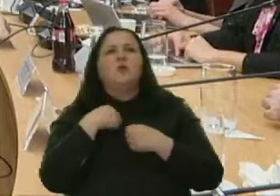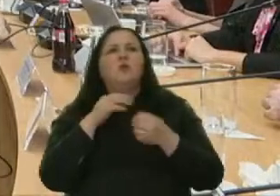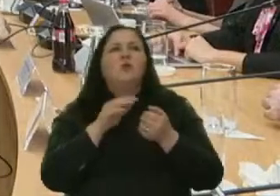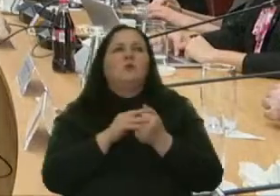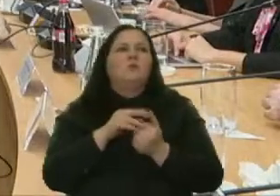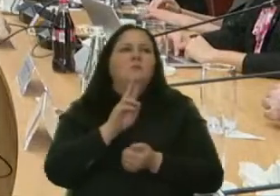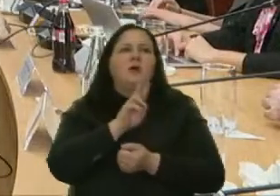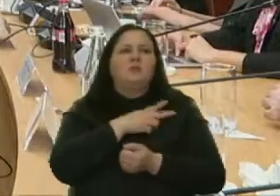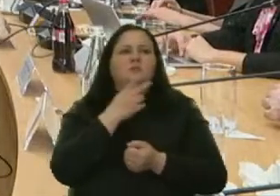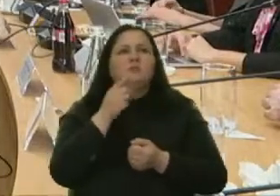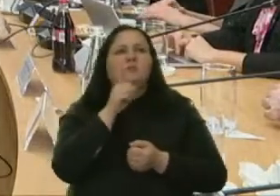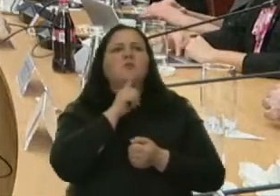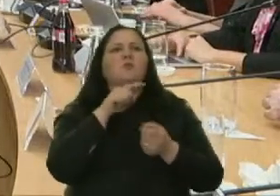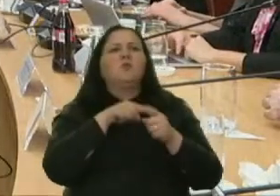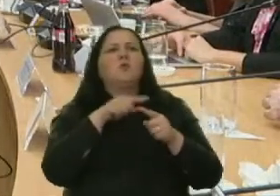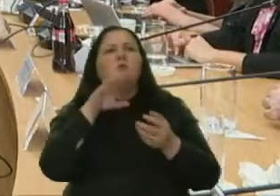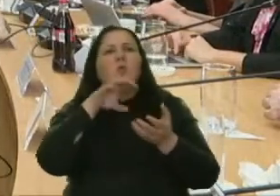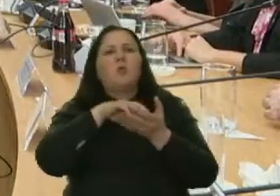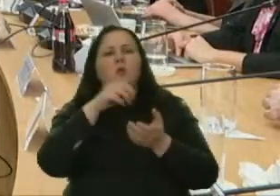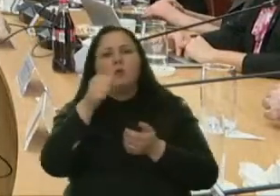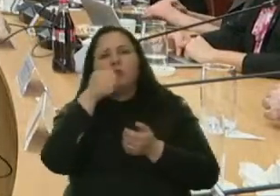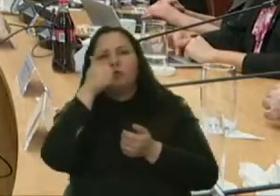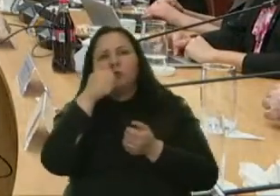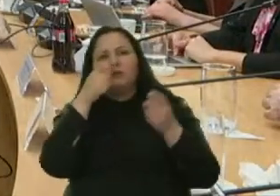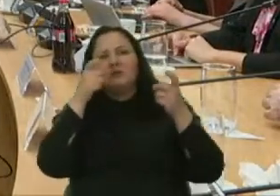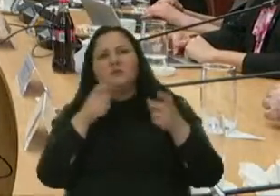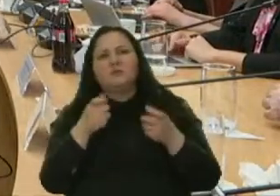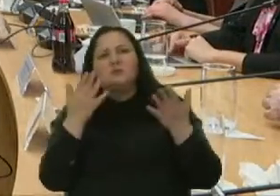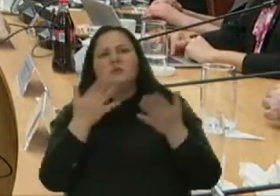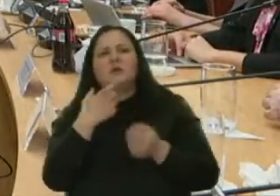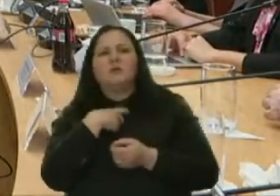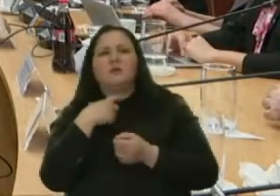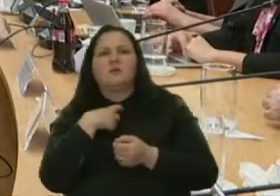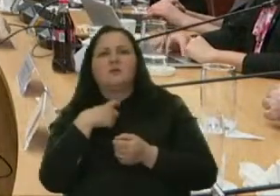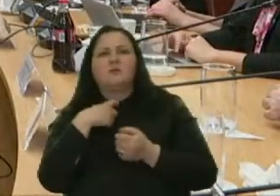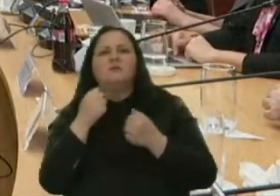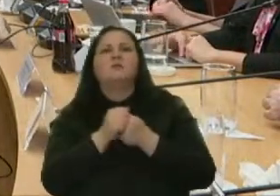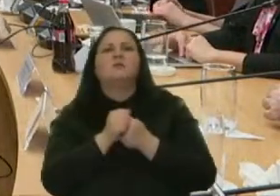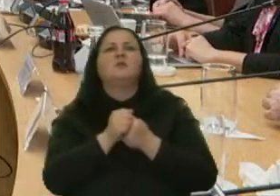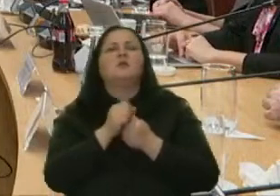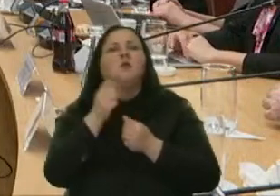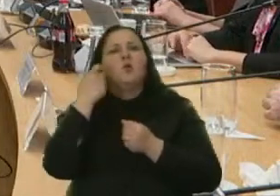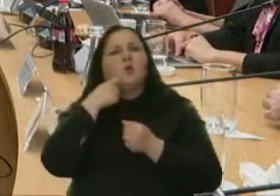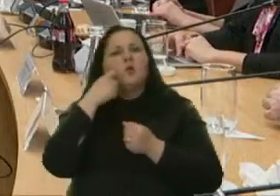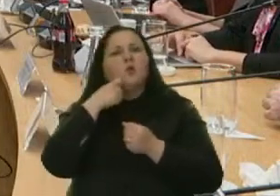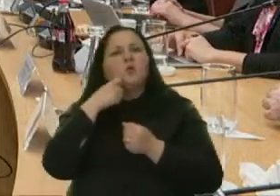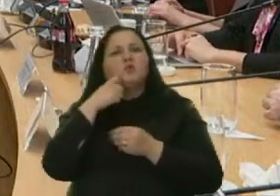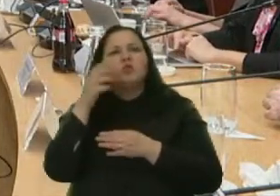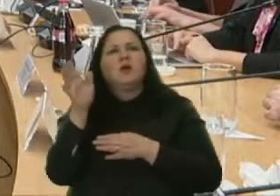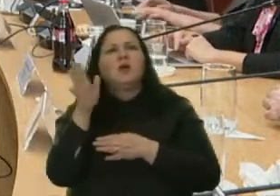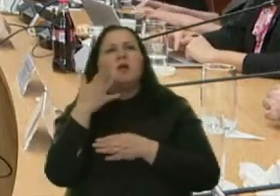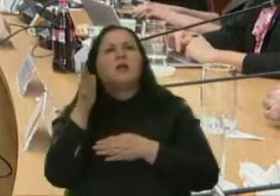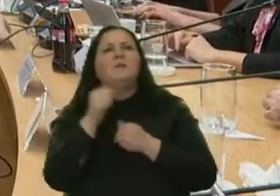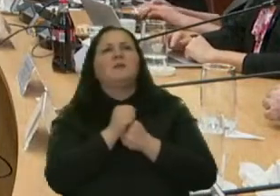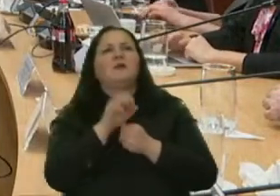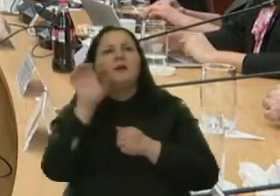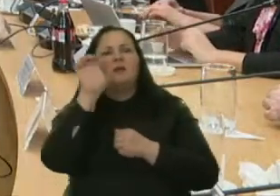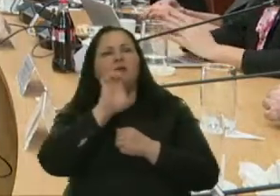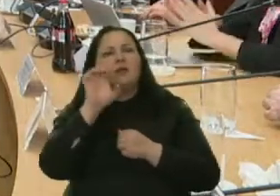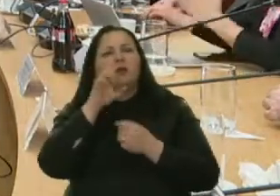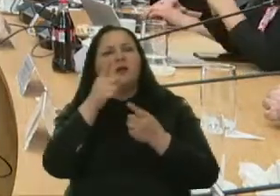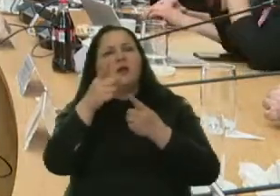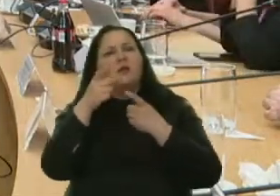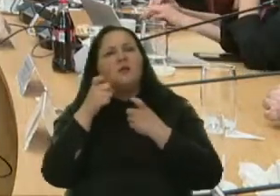cu locul unu în țară în condițiile în care Clujul capitală europeană a cam luat o de la vest de la